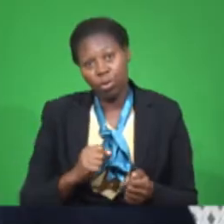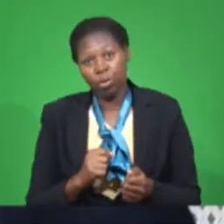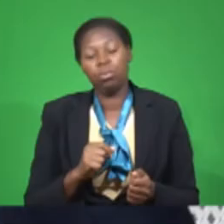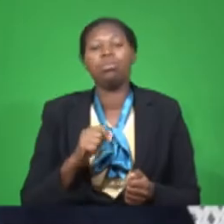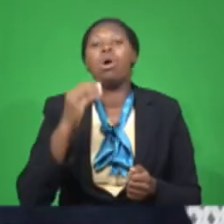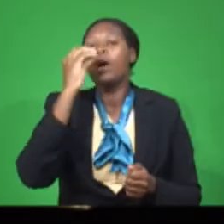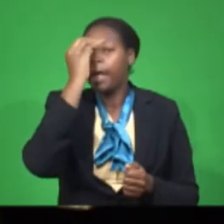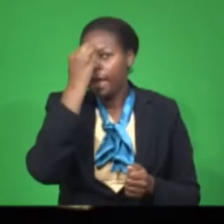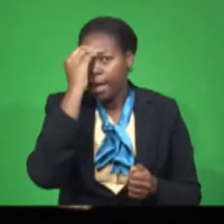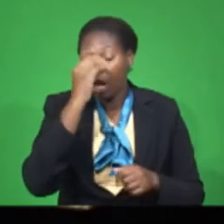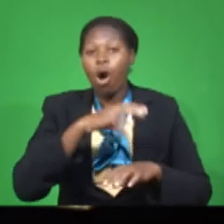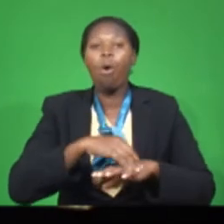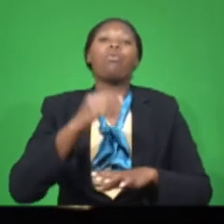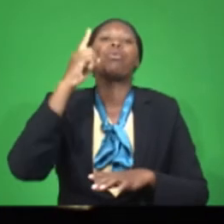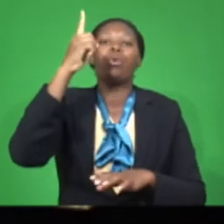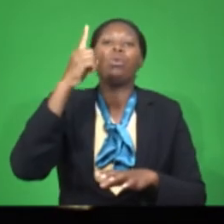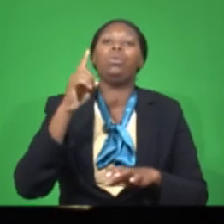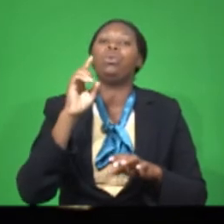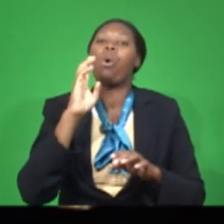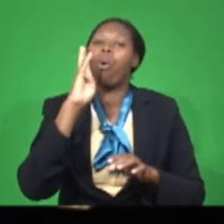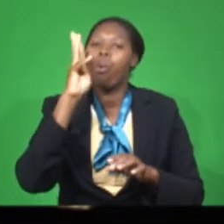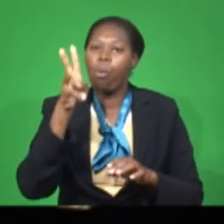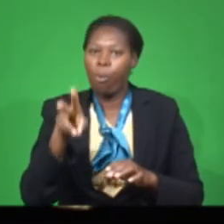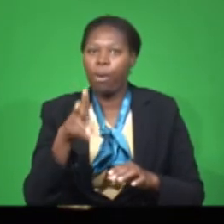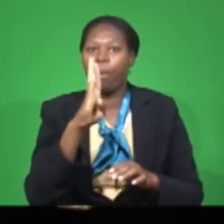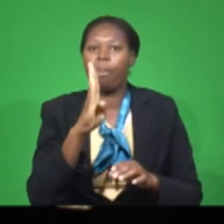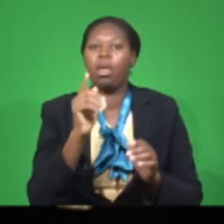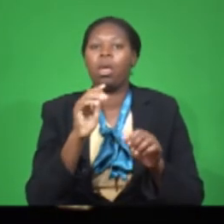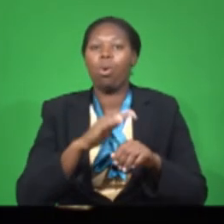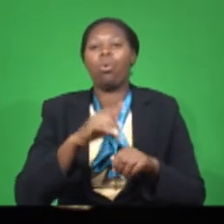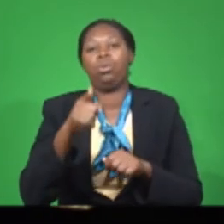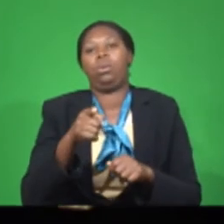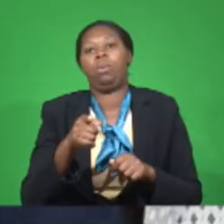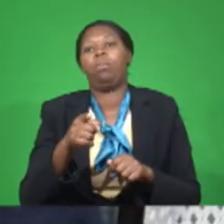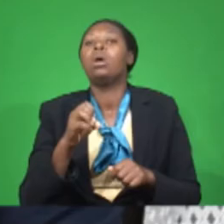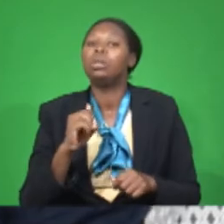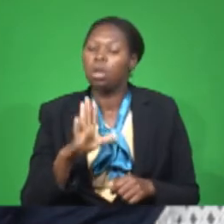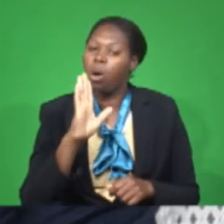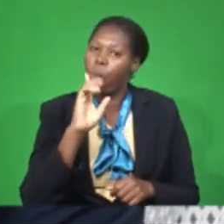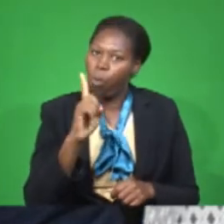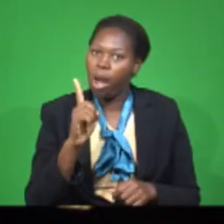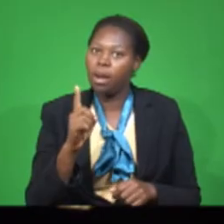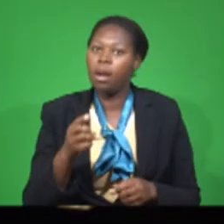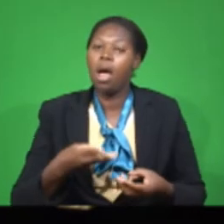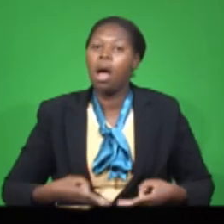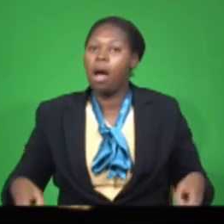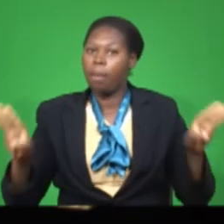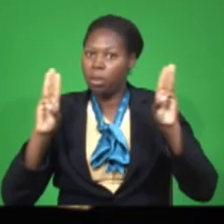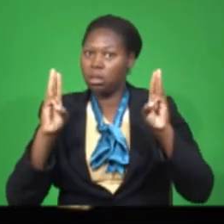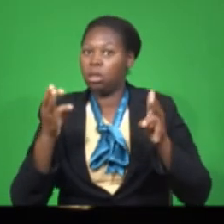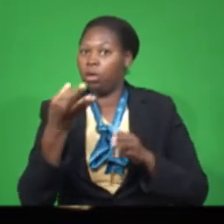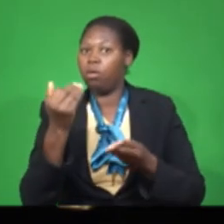pake. Zvinorerei. Anzi kwakaita mupresident kuAmerica ainzi Andrew Jackson. Saka Andrew